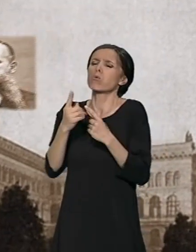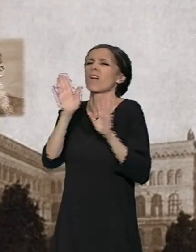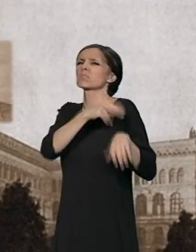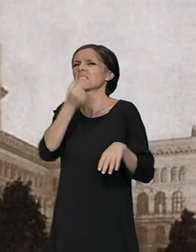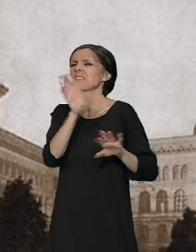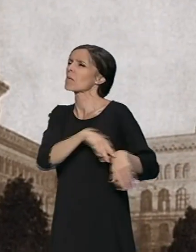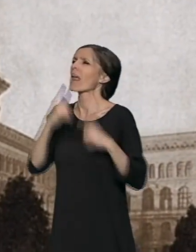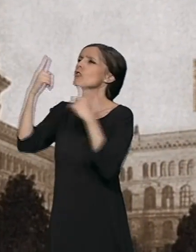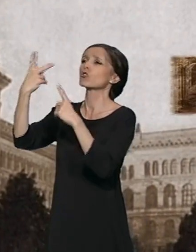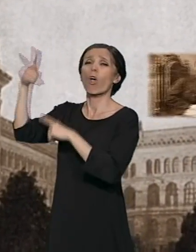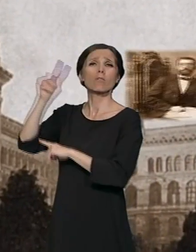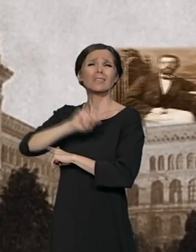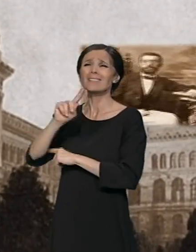mera,